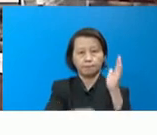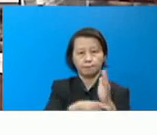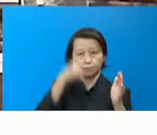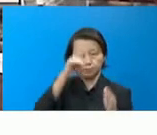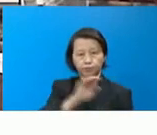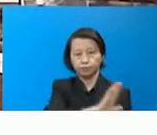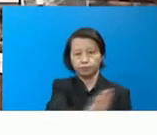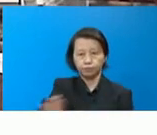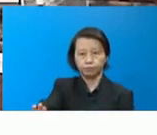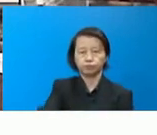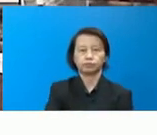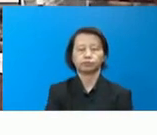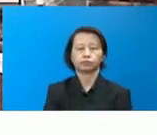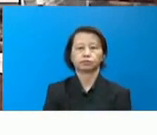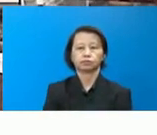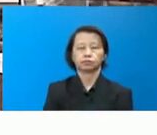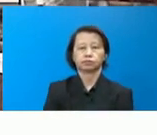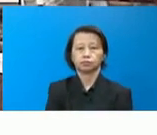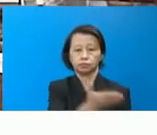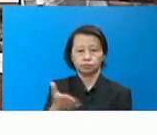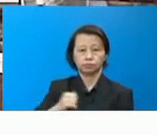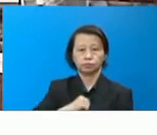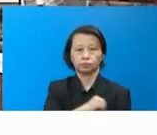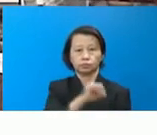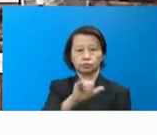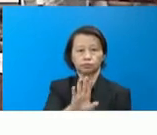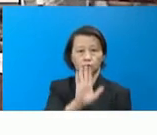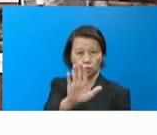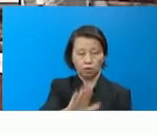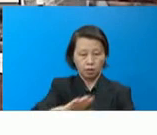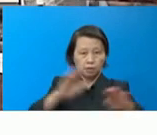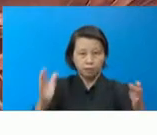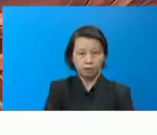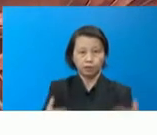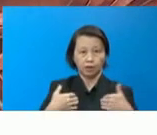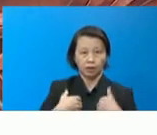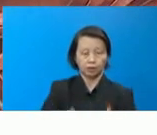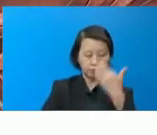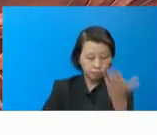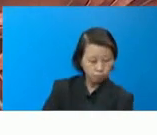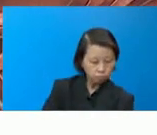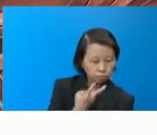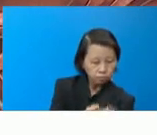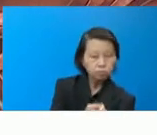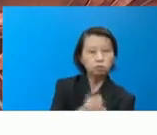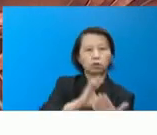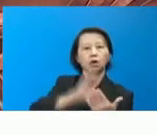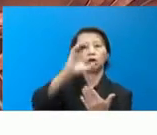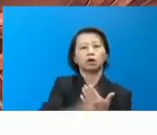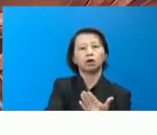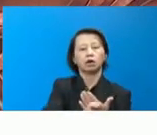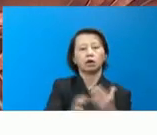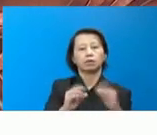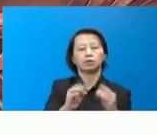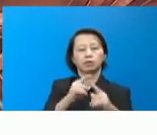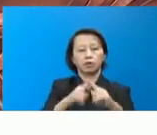dan kestabilan politik Kamis lepas yang diwakili menteri di jabatan Perdana Menteri paling undang undang-undang atau si dokter wachyunadi tongku Java dan